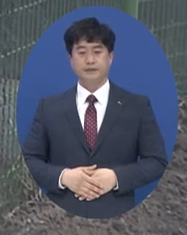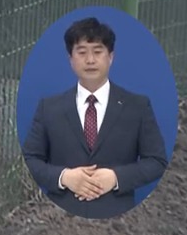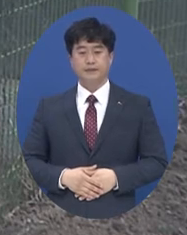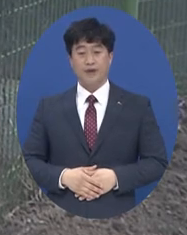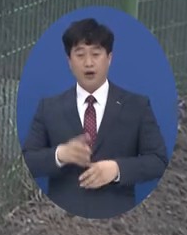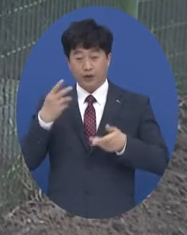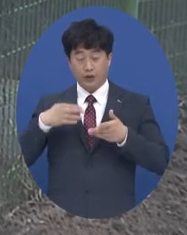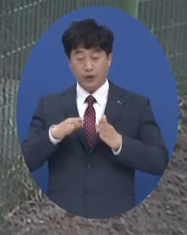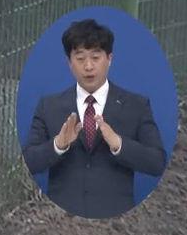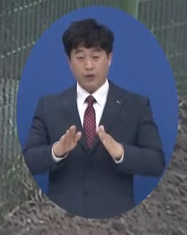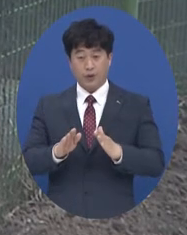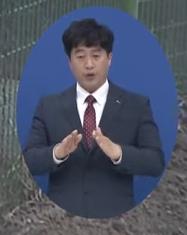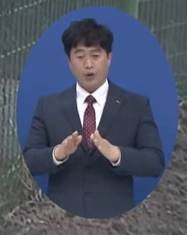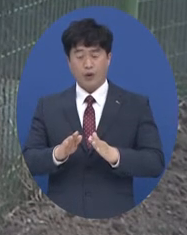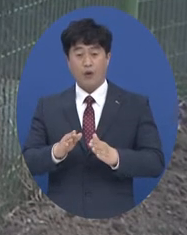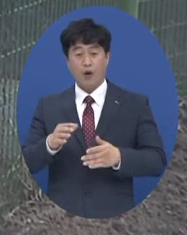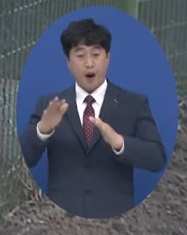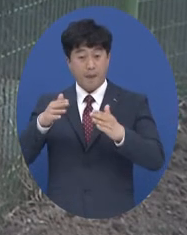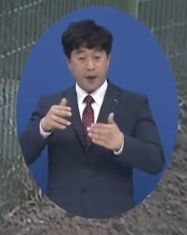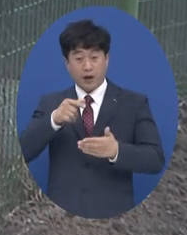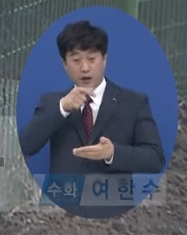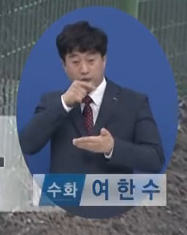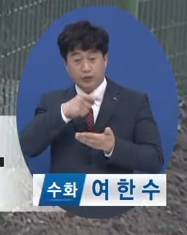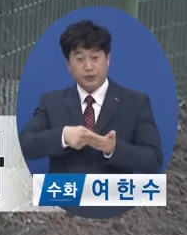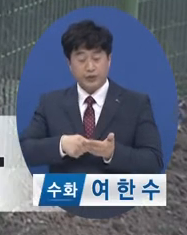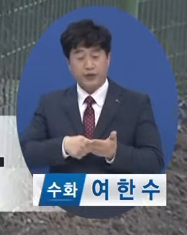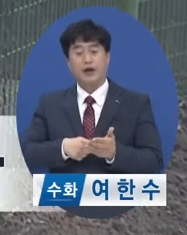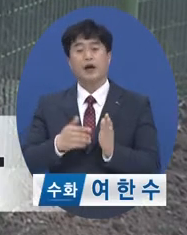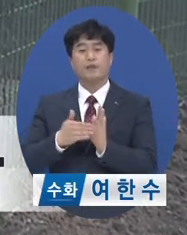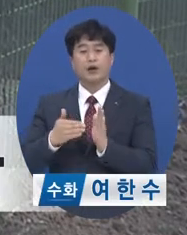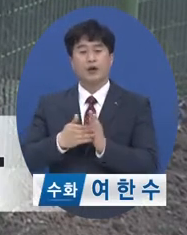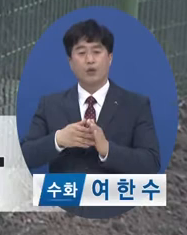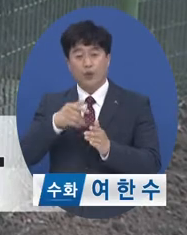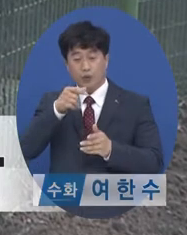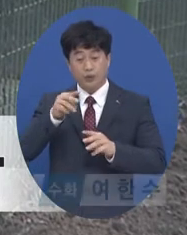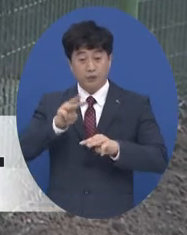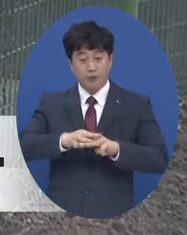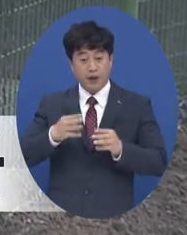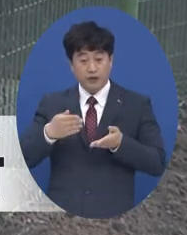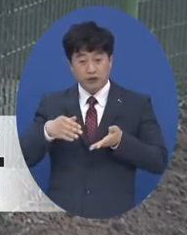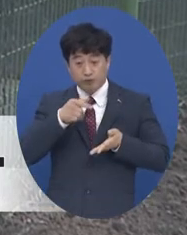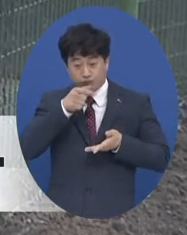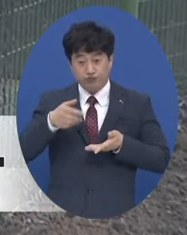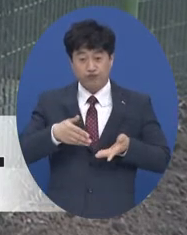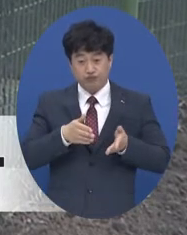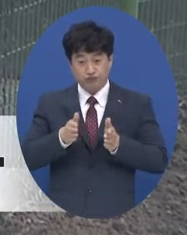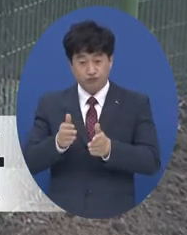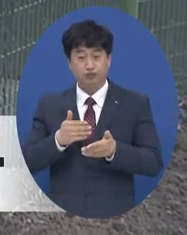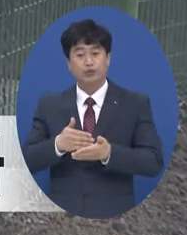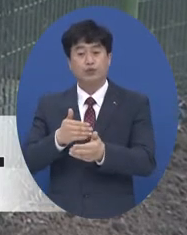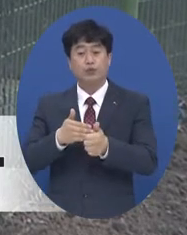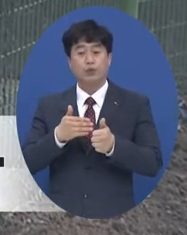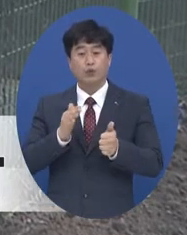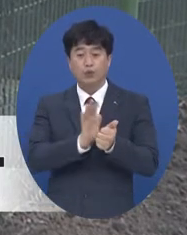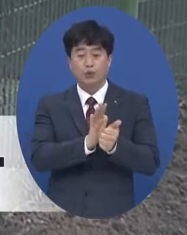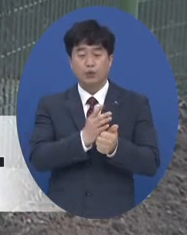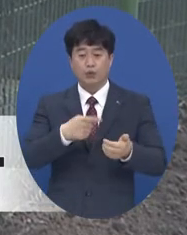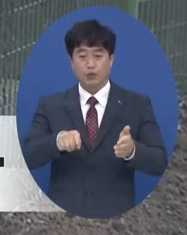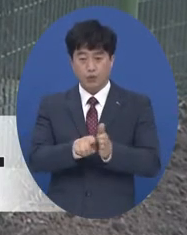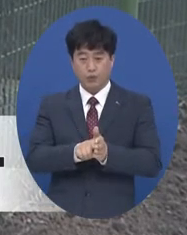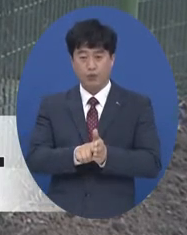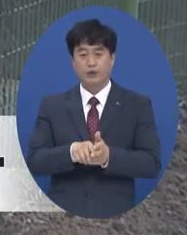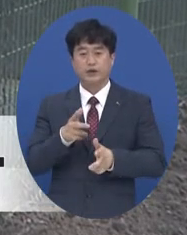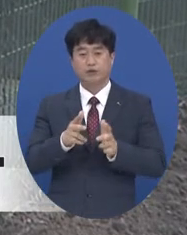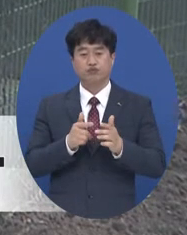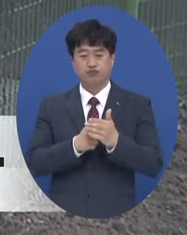병 의도가 풍수해 를 막고 농업 용수 공급을 돕기 위해 수리시설 정비 사업을 추진합니다 흙으로 된 용수로 를